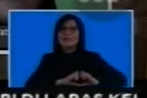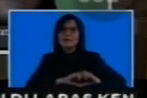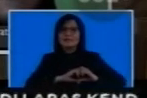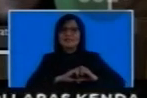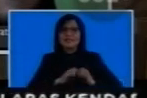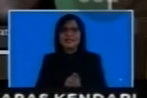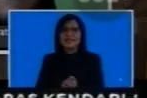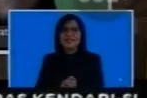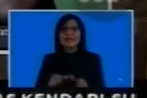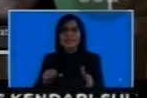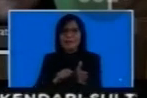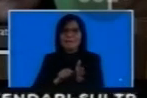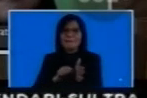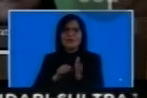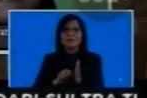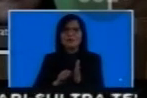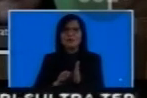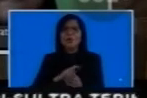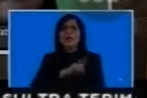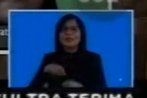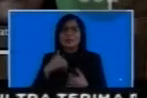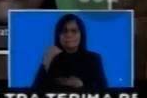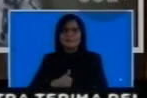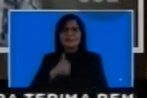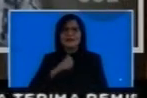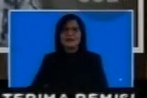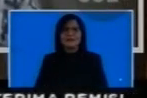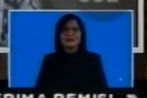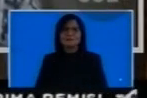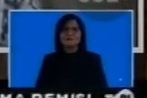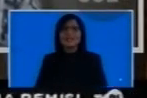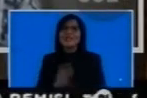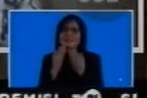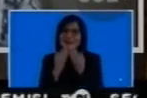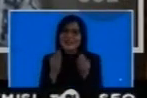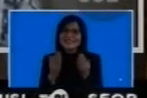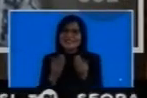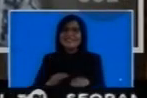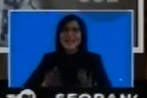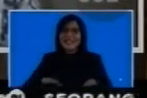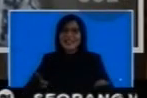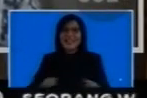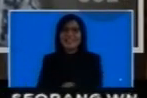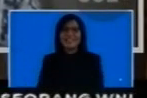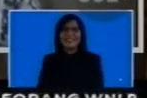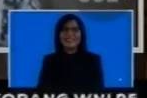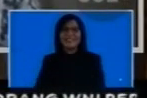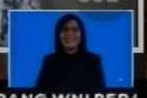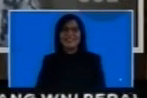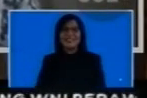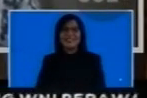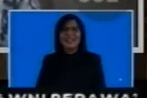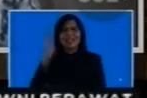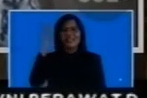kita saling membantu, kita akan bisa melalui krisis ini. Terima kasih ya adik-adik, sampai ketemu lagi.